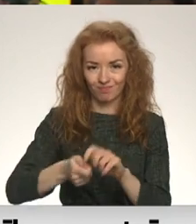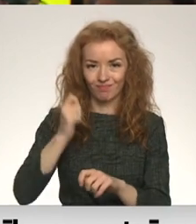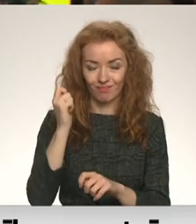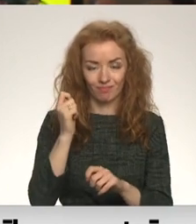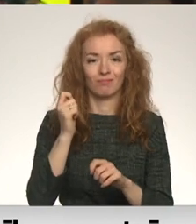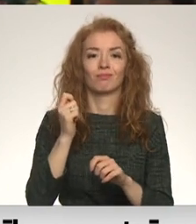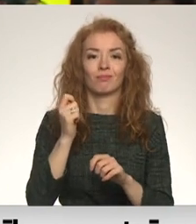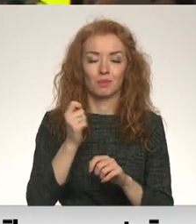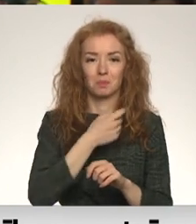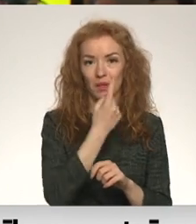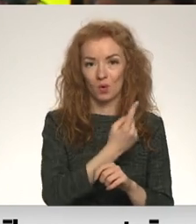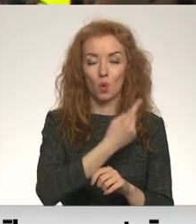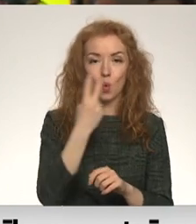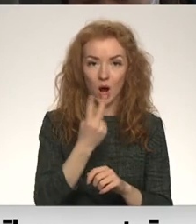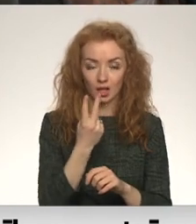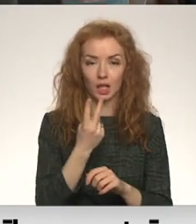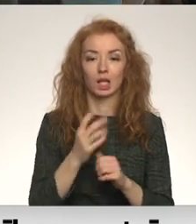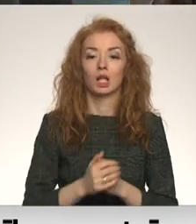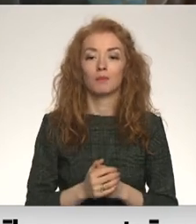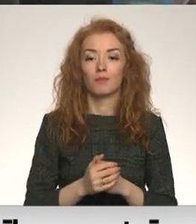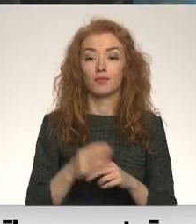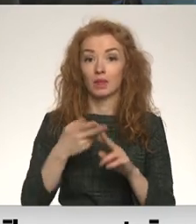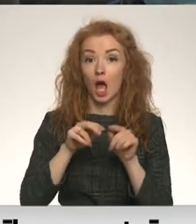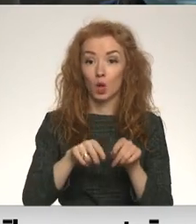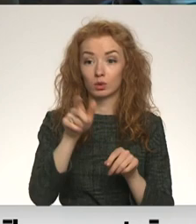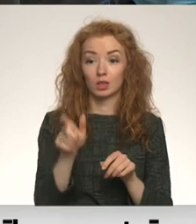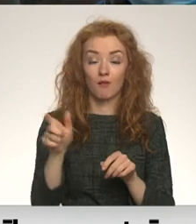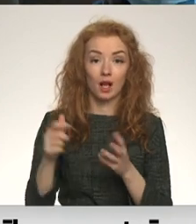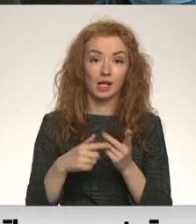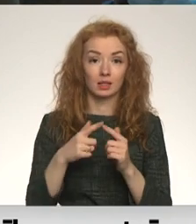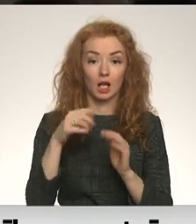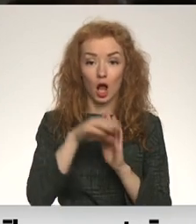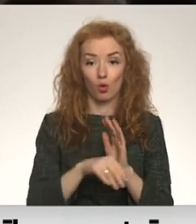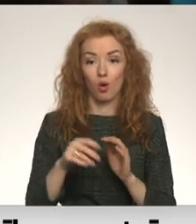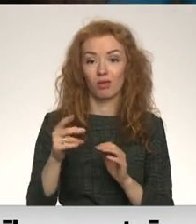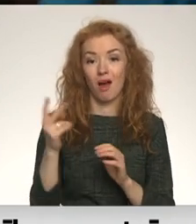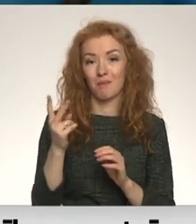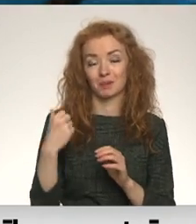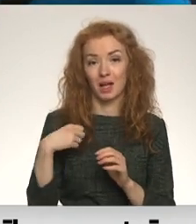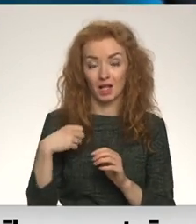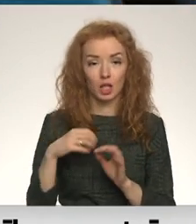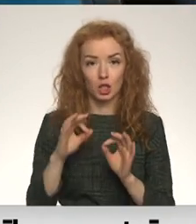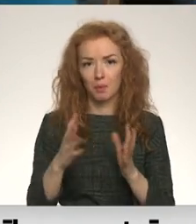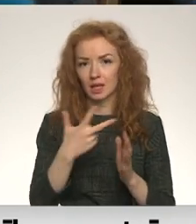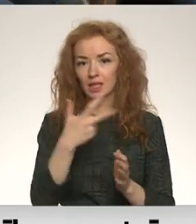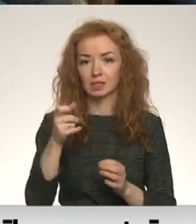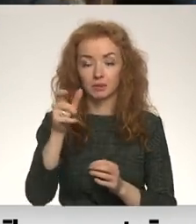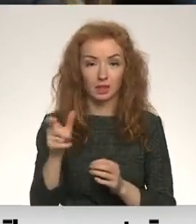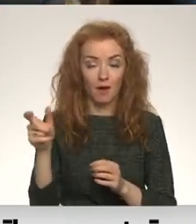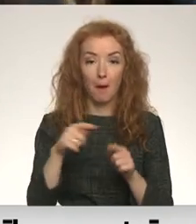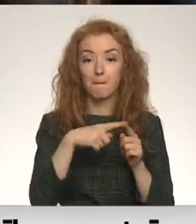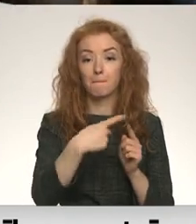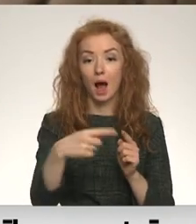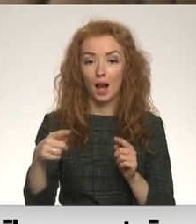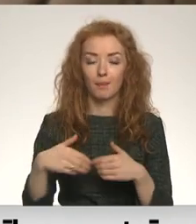diemžēl, netika līdz apkalpošanām. Un tādu cilvēku, ieskaitot Annu un meitu, šodien bija ap 300. Pārējiem